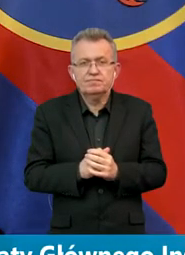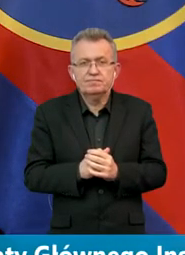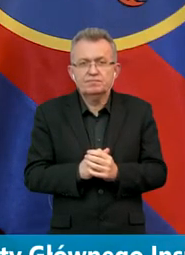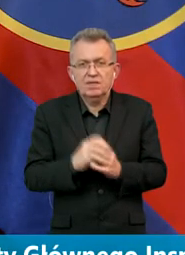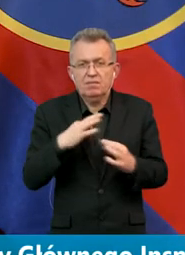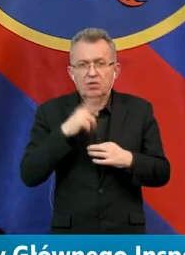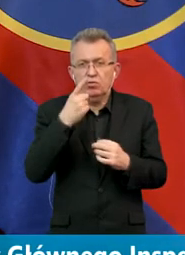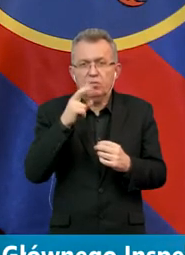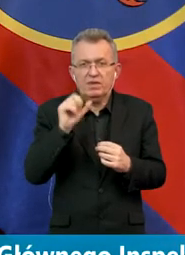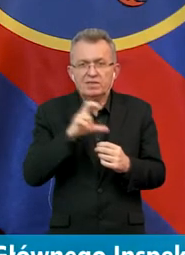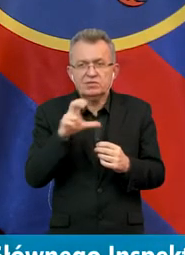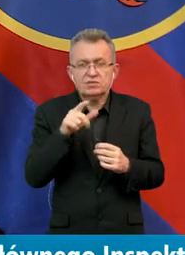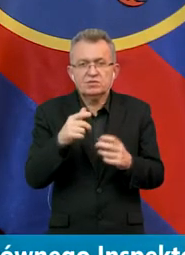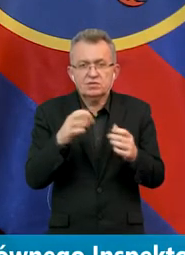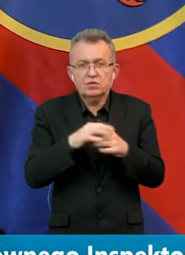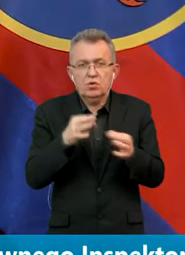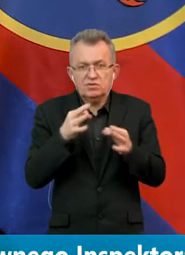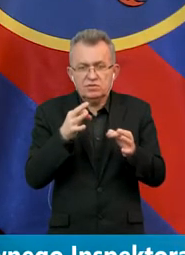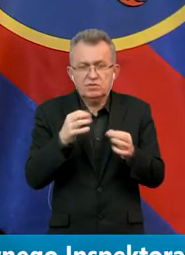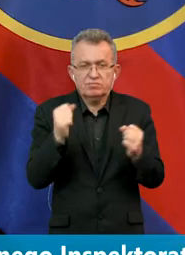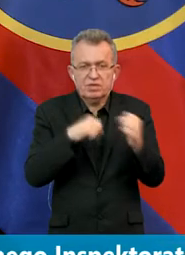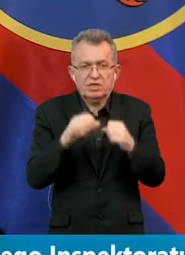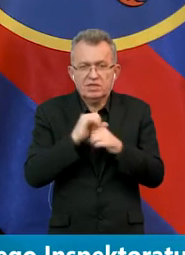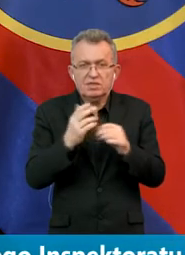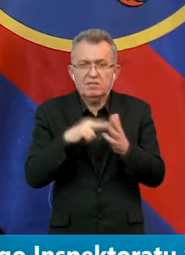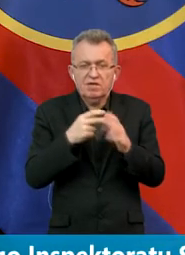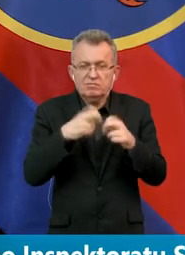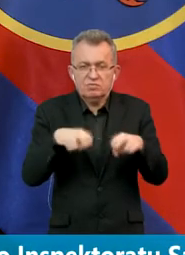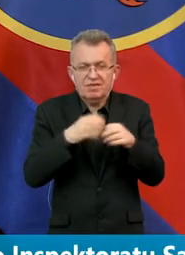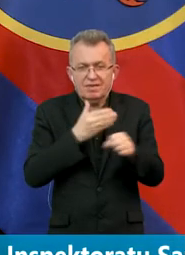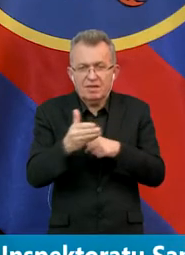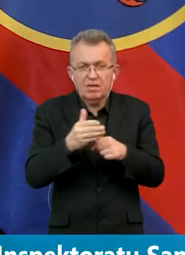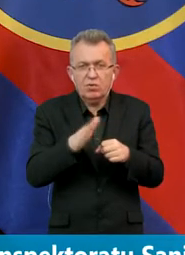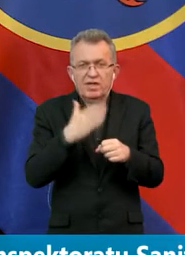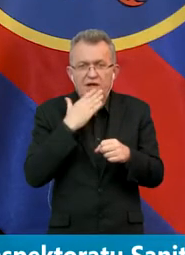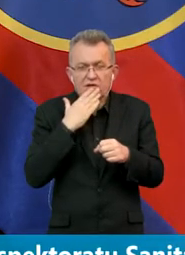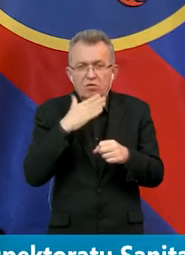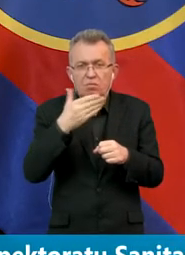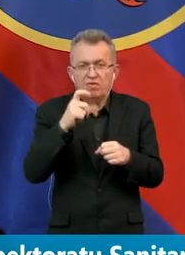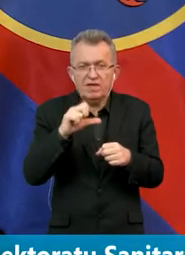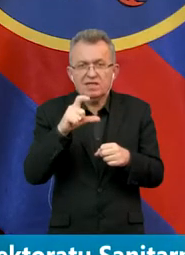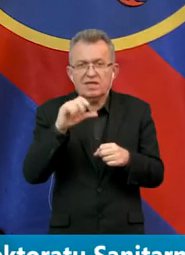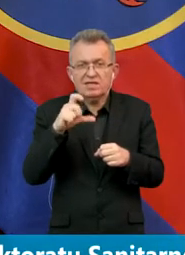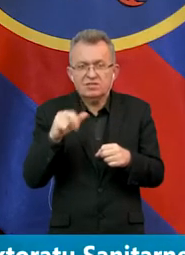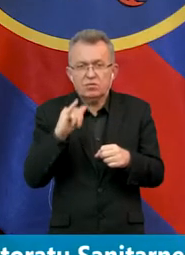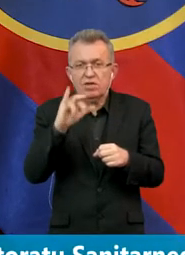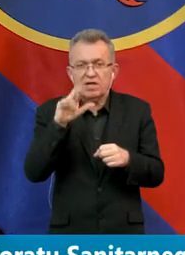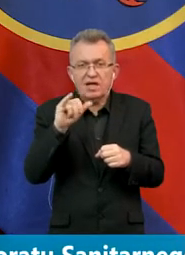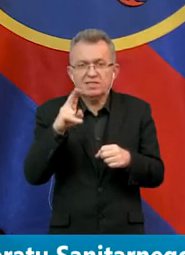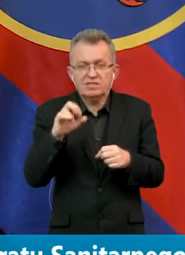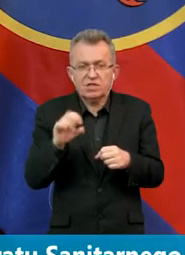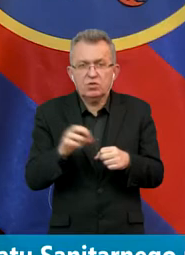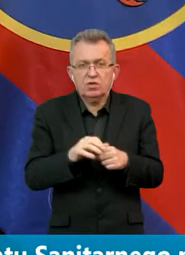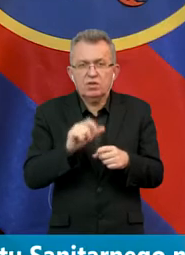Pan Dominik. Witam. Czy w związku z oszczędnościami w innych przetargach planowana jest dalsza przebudowa Jagiellońskiej, Monte Cassino i Rajskiego? No, Panie Dominiku,